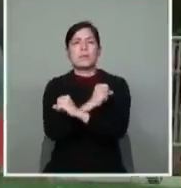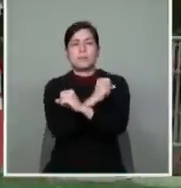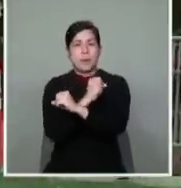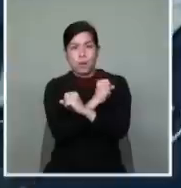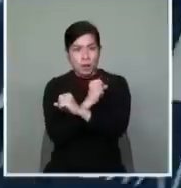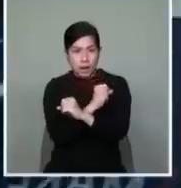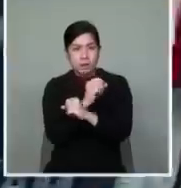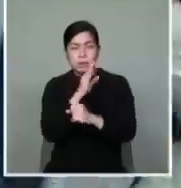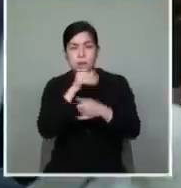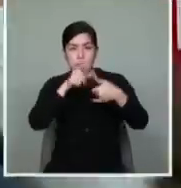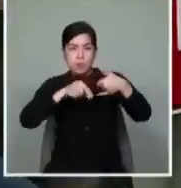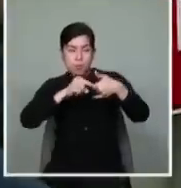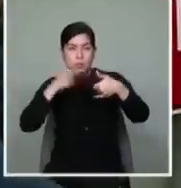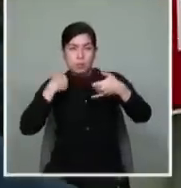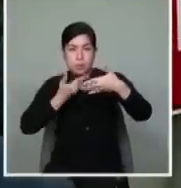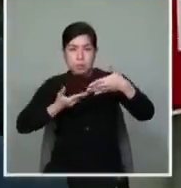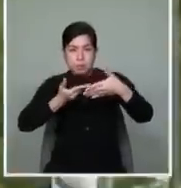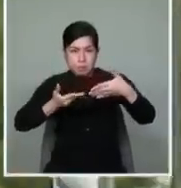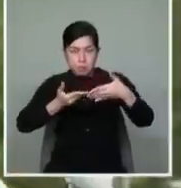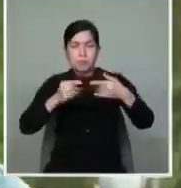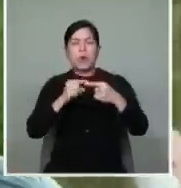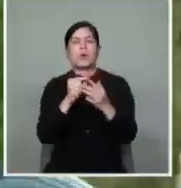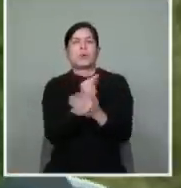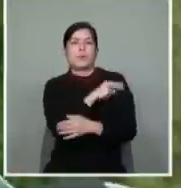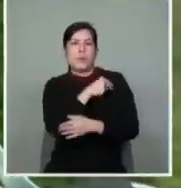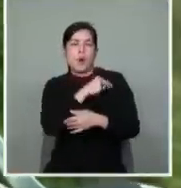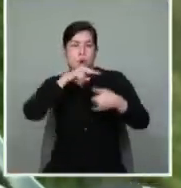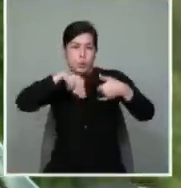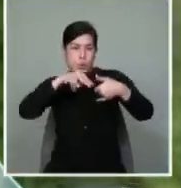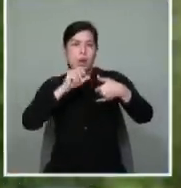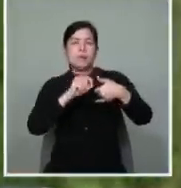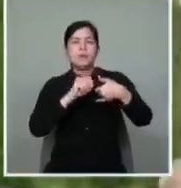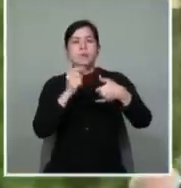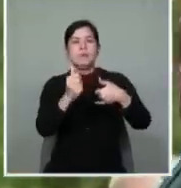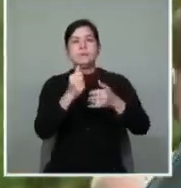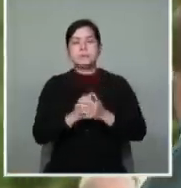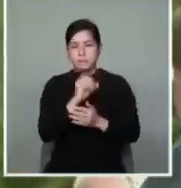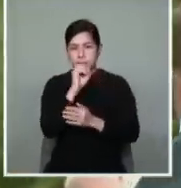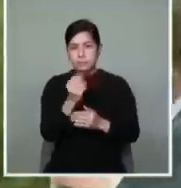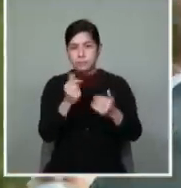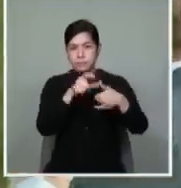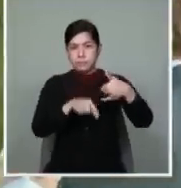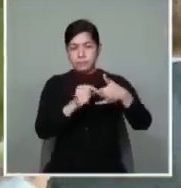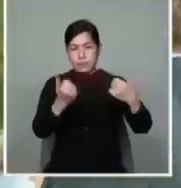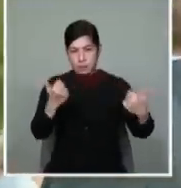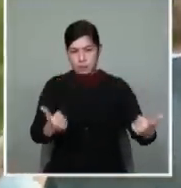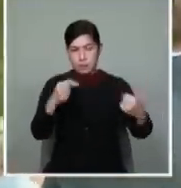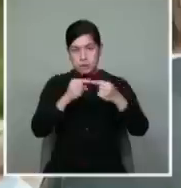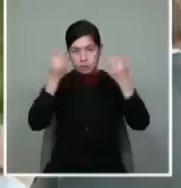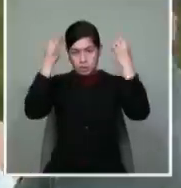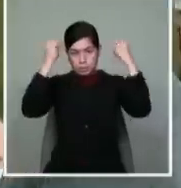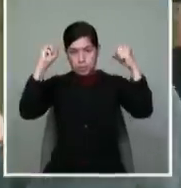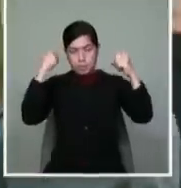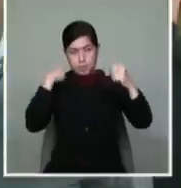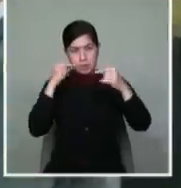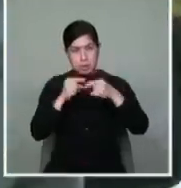จะได้รักษากันได้ทันทีนั่นเองค่ะก็มีภาพยืนยันว่าทรัมป์ยังคงมีอาการดีอยู่เพราะว่ายังสามารถเดินได้ด้วยตนเอง